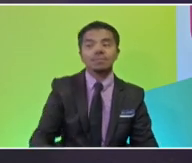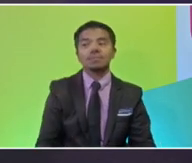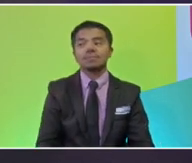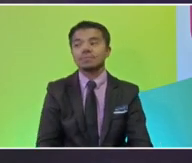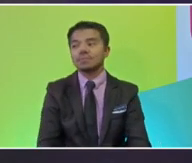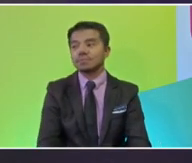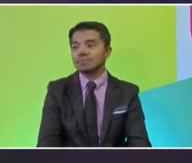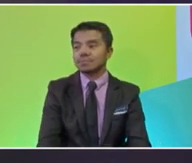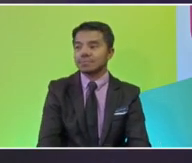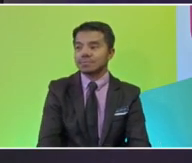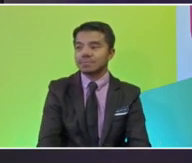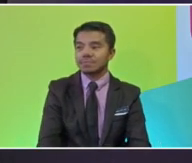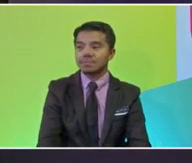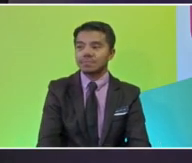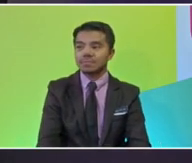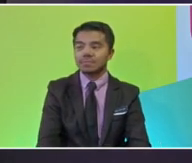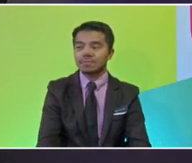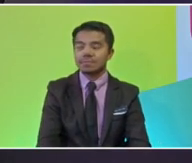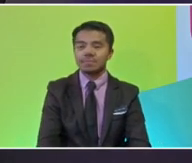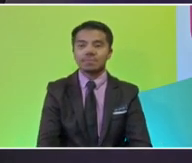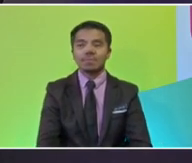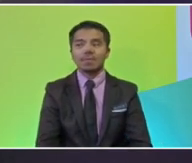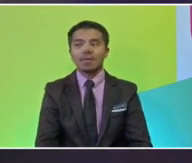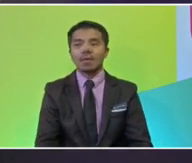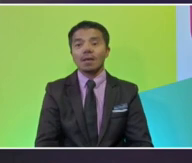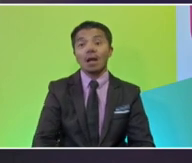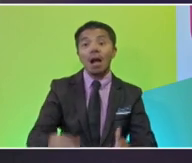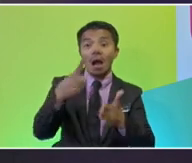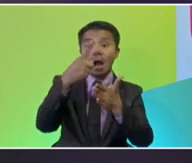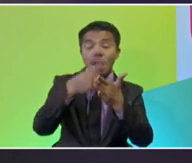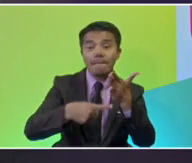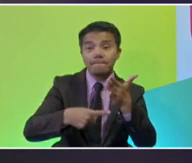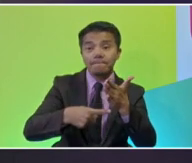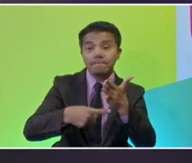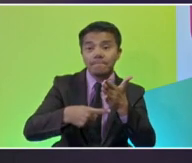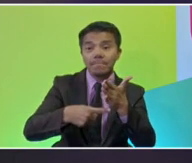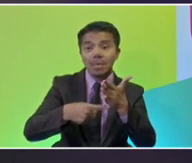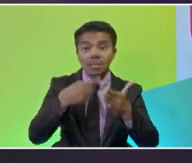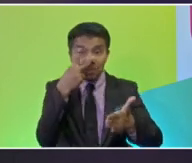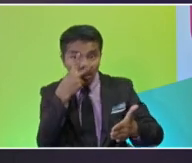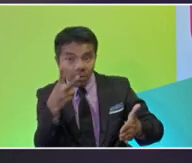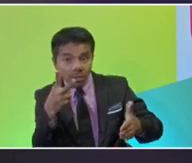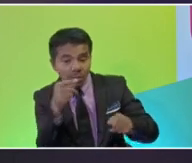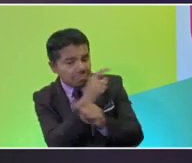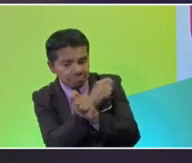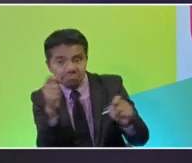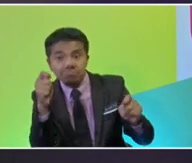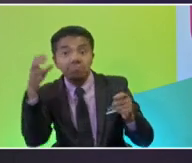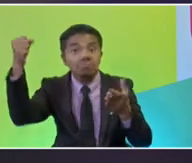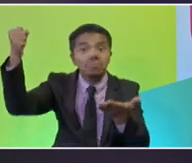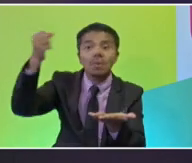sekarang kawan-kawan aku yang saya nampak tampak adiknya kehadiran cahaya oke